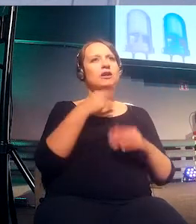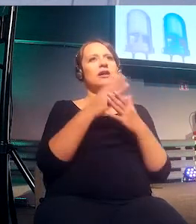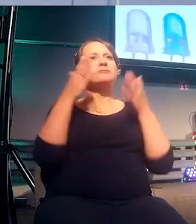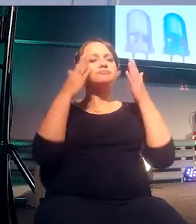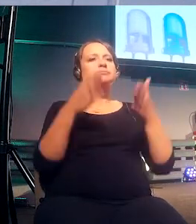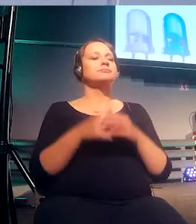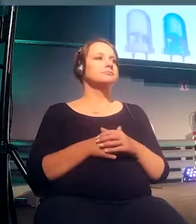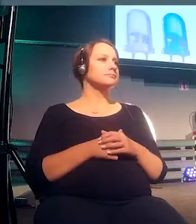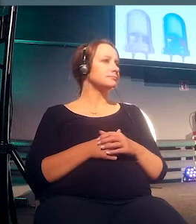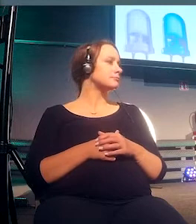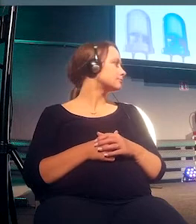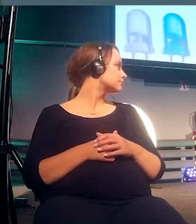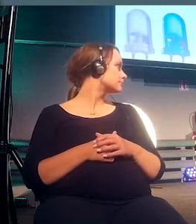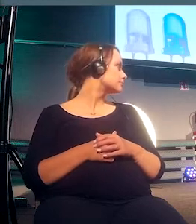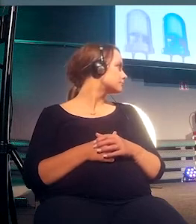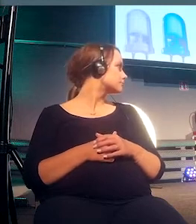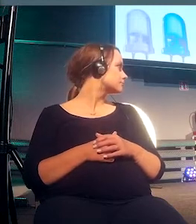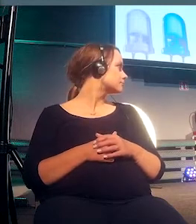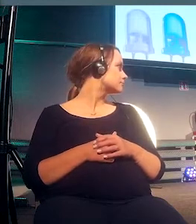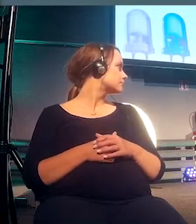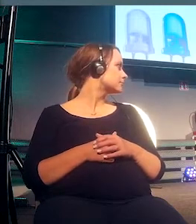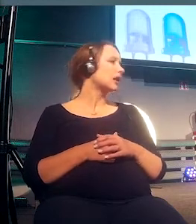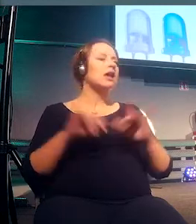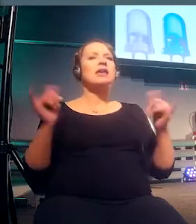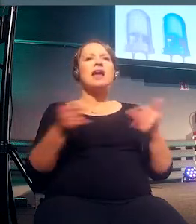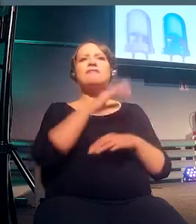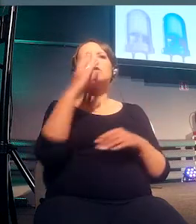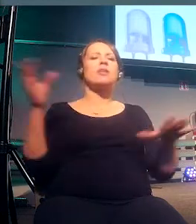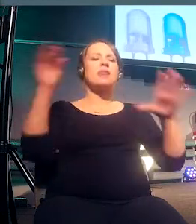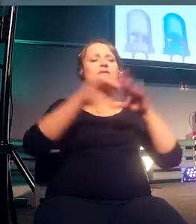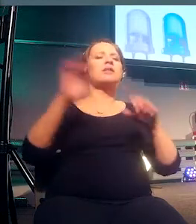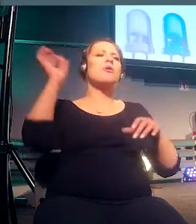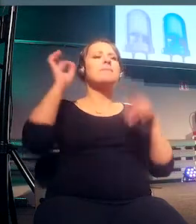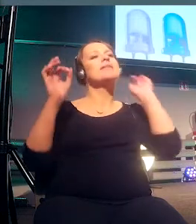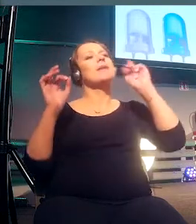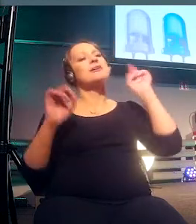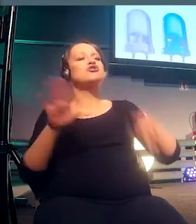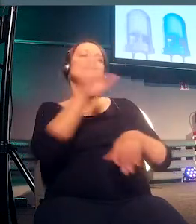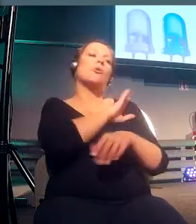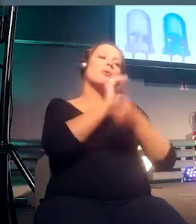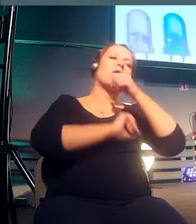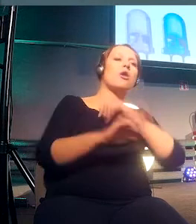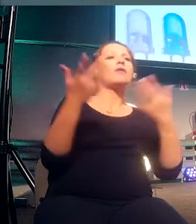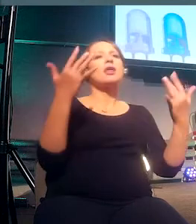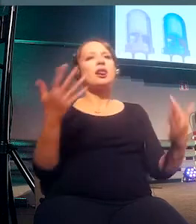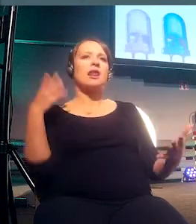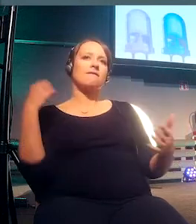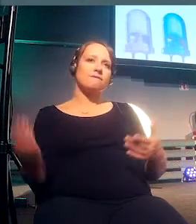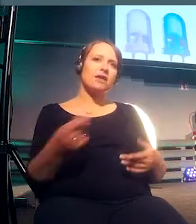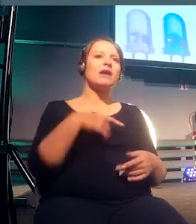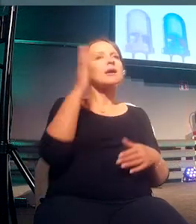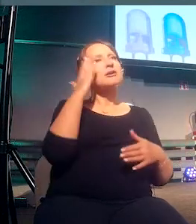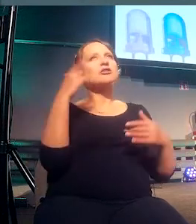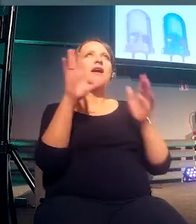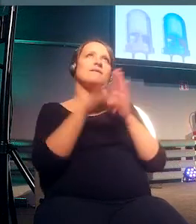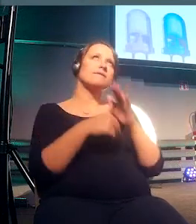kategorie takie demograficzne, to znaczy, że ci użytkownicy będą bogatsi albo będą biedniejsi,